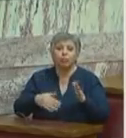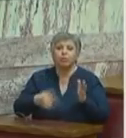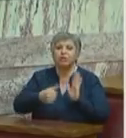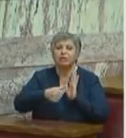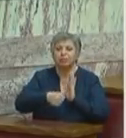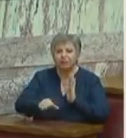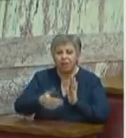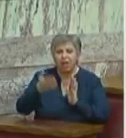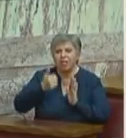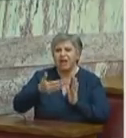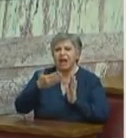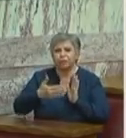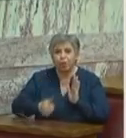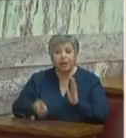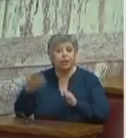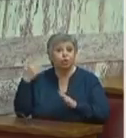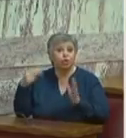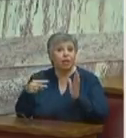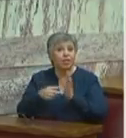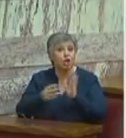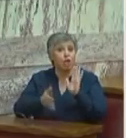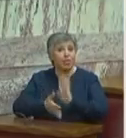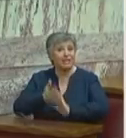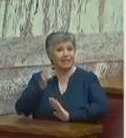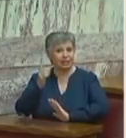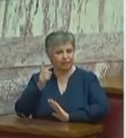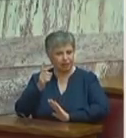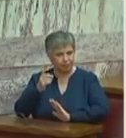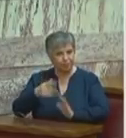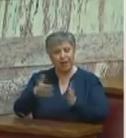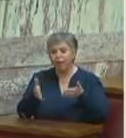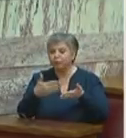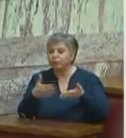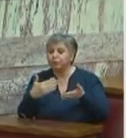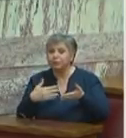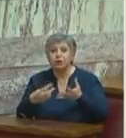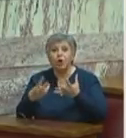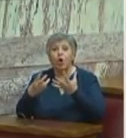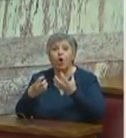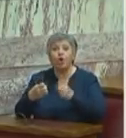το πόρισμα του 11. Στη σελίδα 81 και στη σελίδα